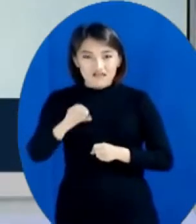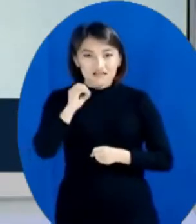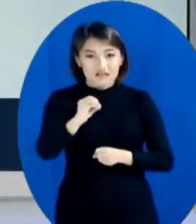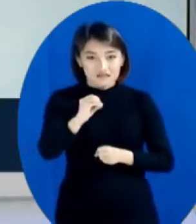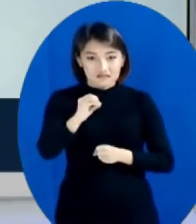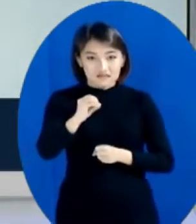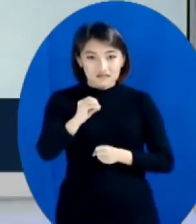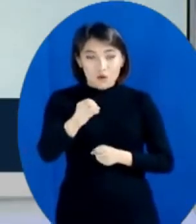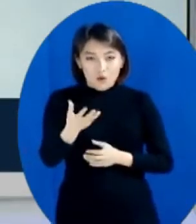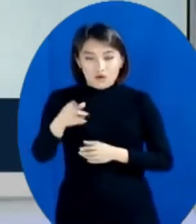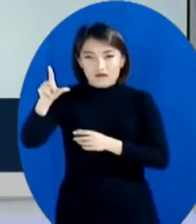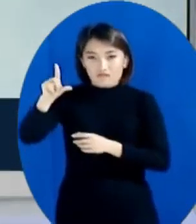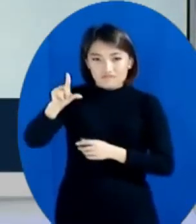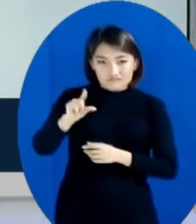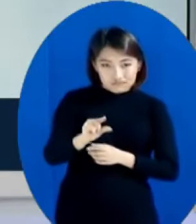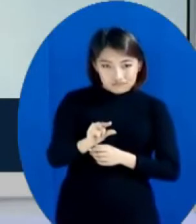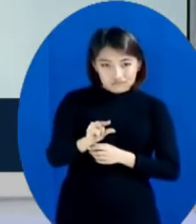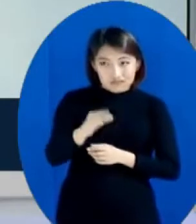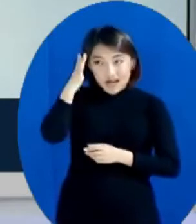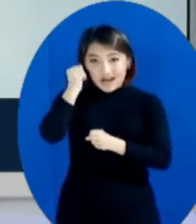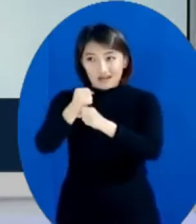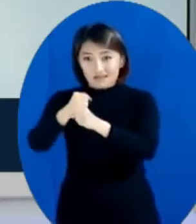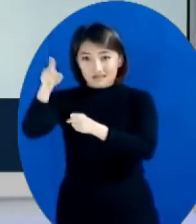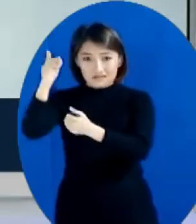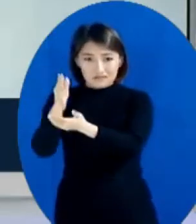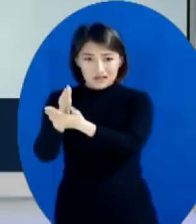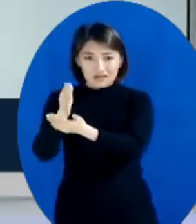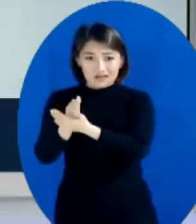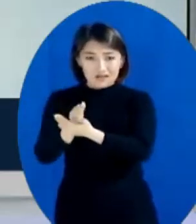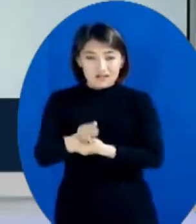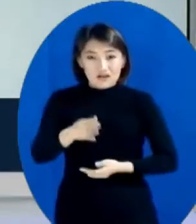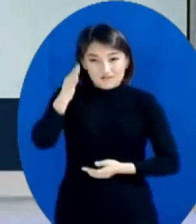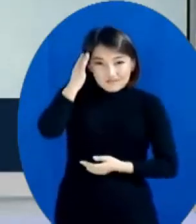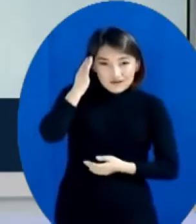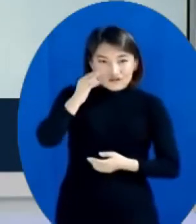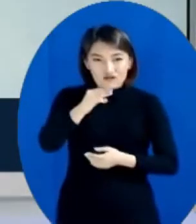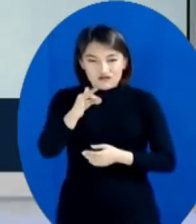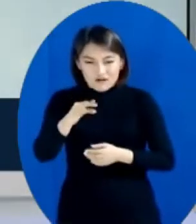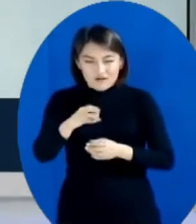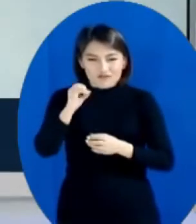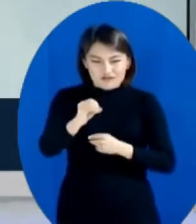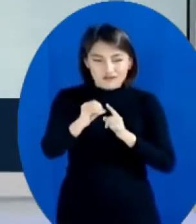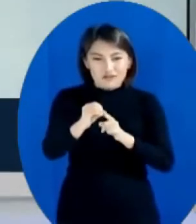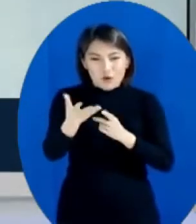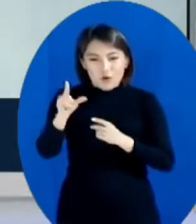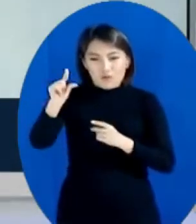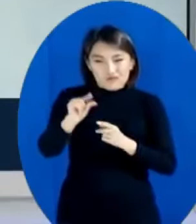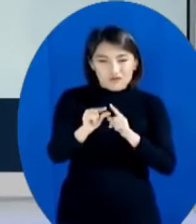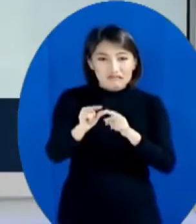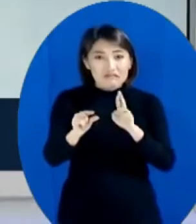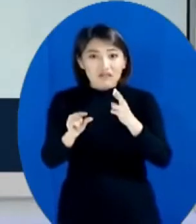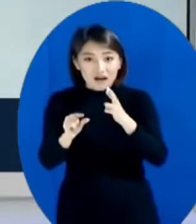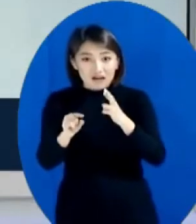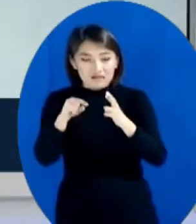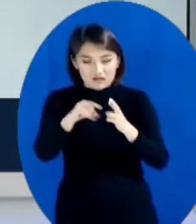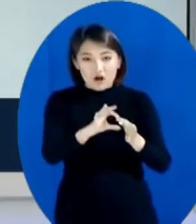бууруулж бууруулсан арга хэмжээ авсан. За, энэ бодлогын хүүг одоо яагаад улс орнууд бууруулсан бэ гэхээр энэ бодлогын хүүгээр дамжаад